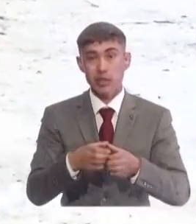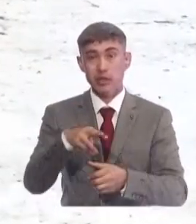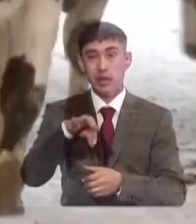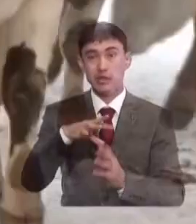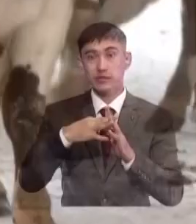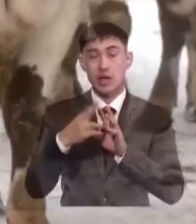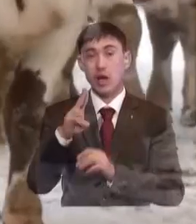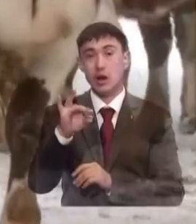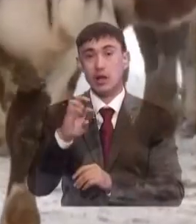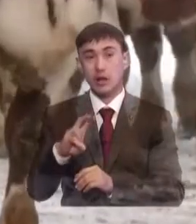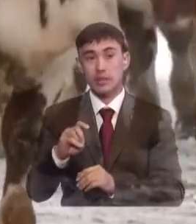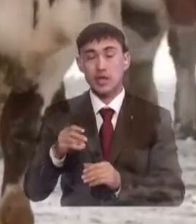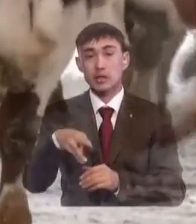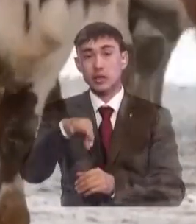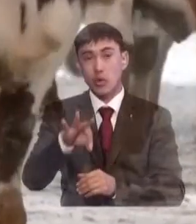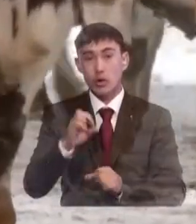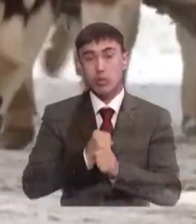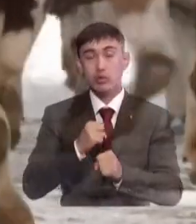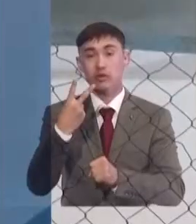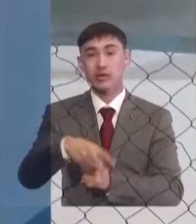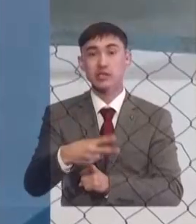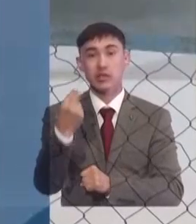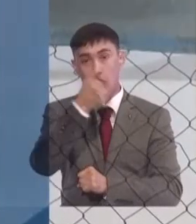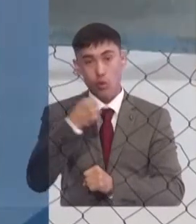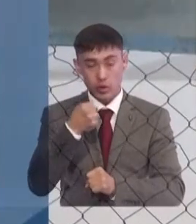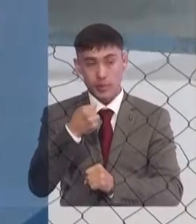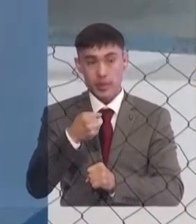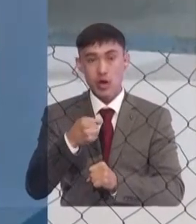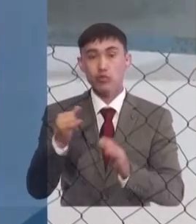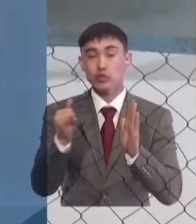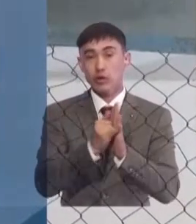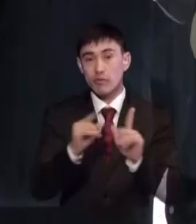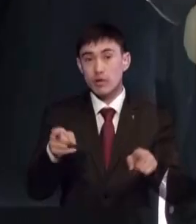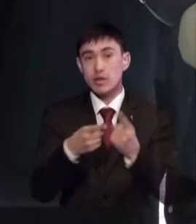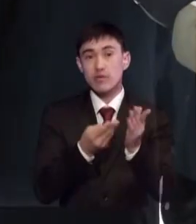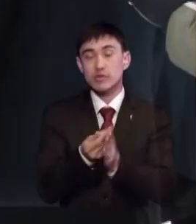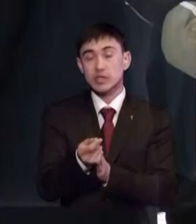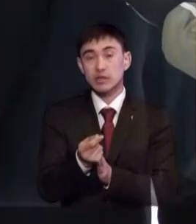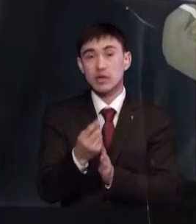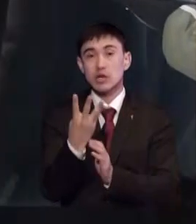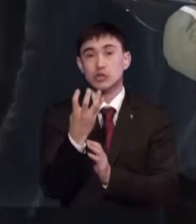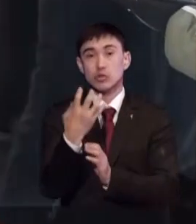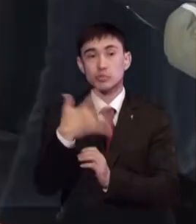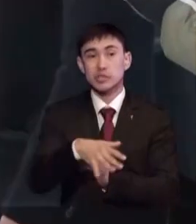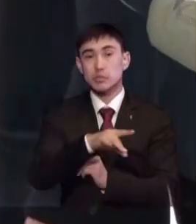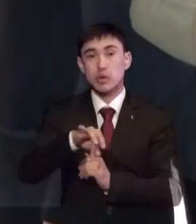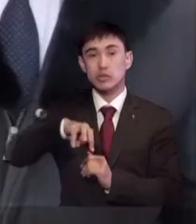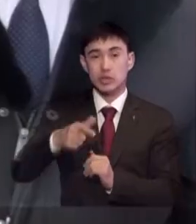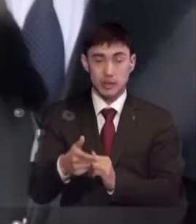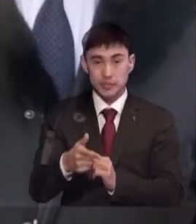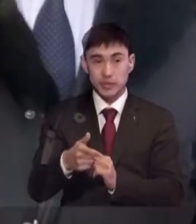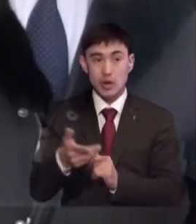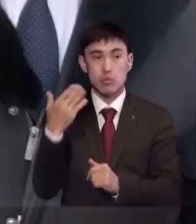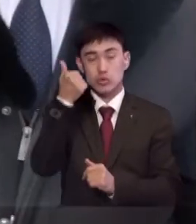в селе Каргара. Товарищество работает с 2020 года. В его становление инвестировано около 450 миллионов тенге.